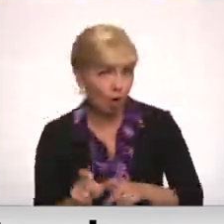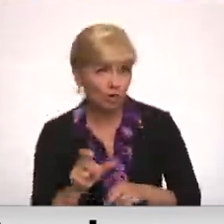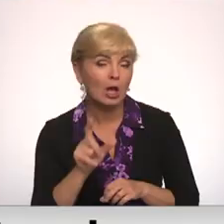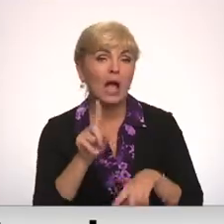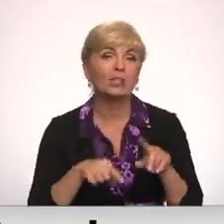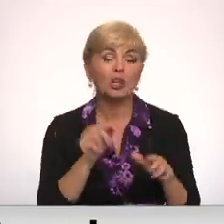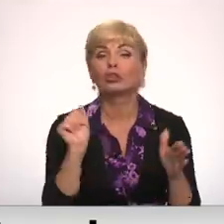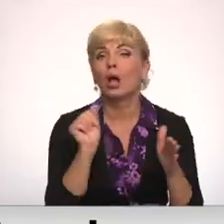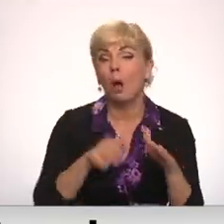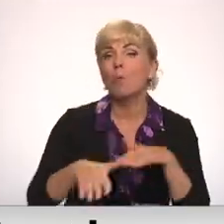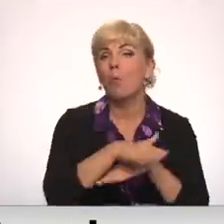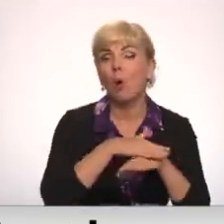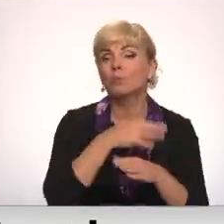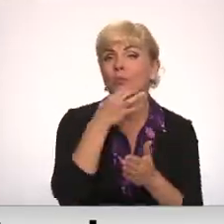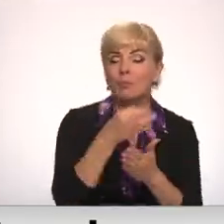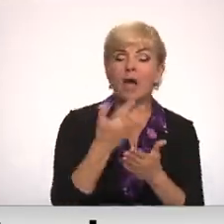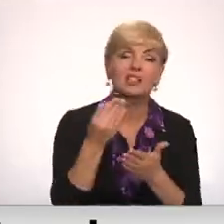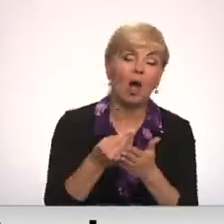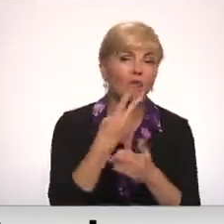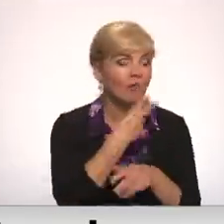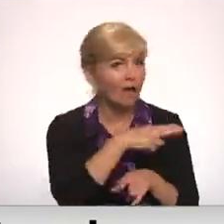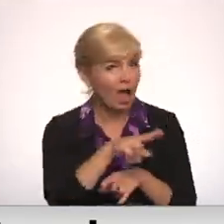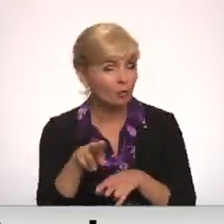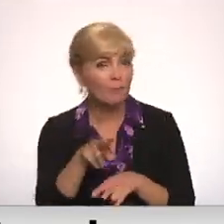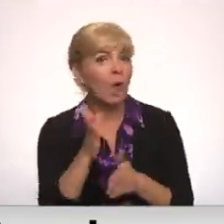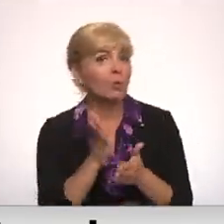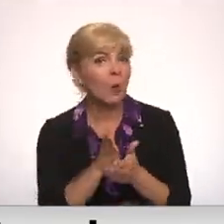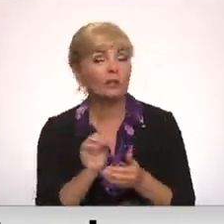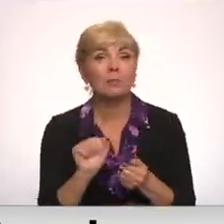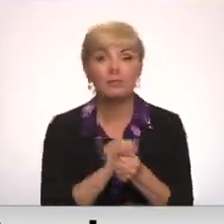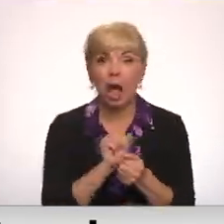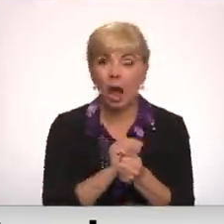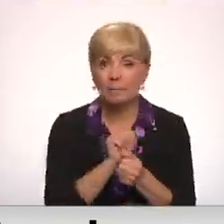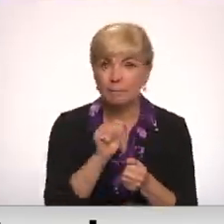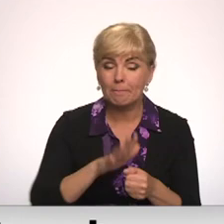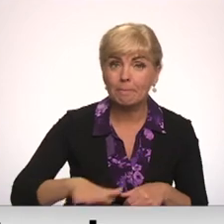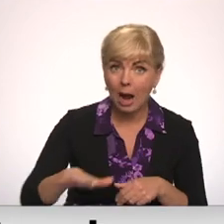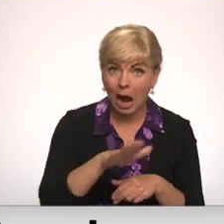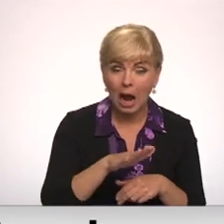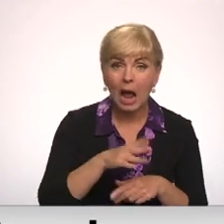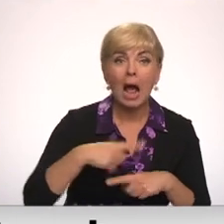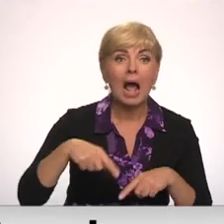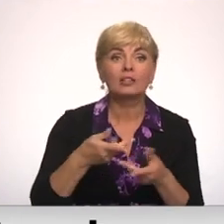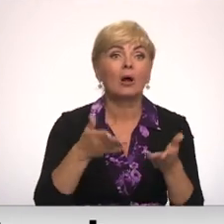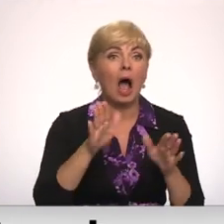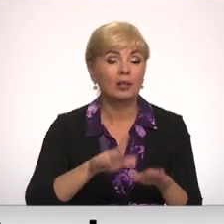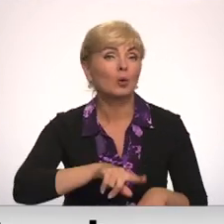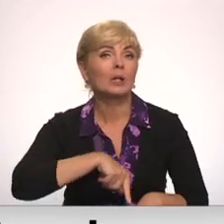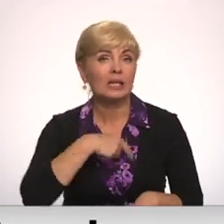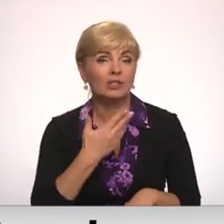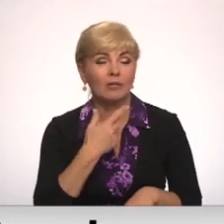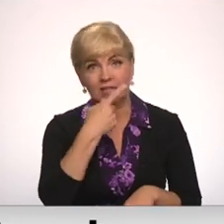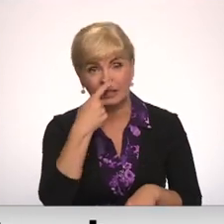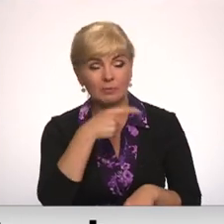laikam publiski pasaka kādu savu vērojumu par norisēm dabā. Šoreiz viņš paudis, šī ezera atlikusī dzīvildze ir 100